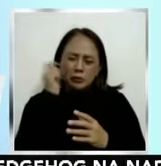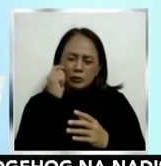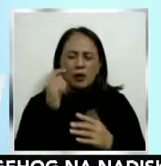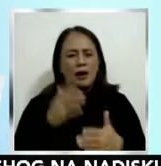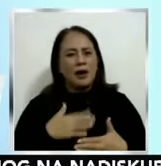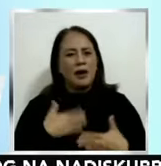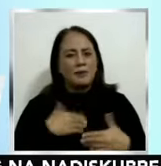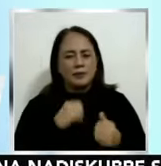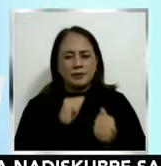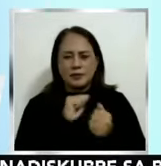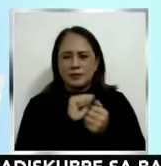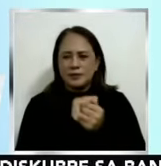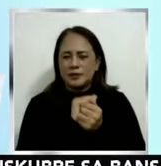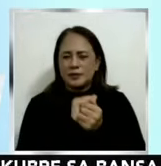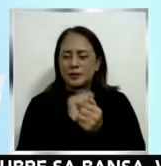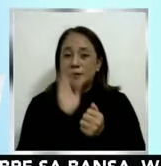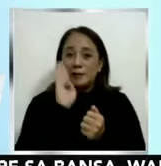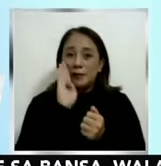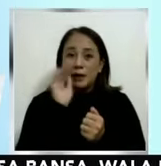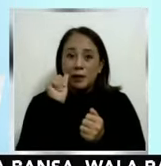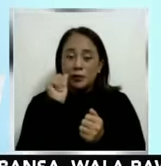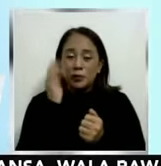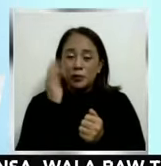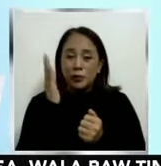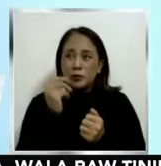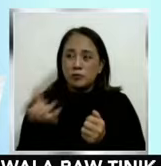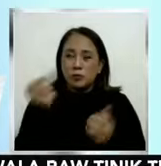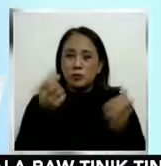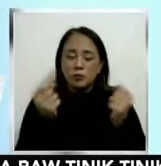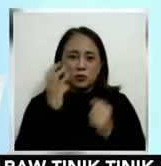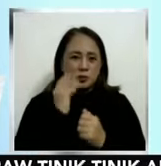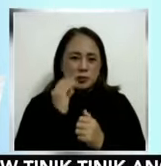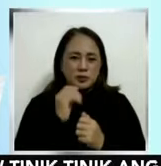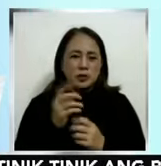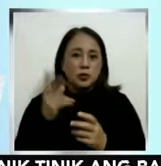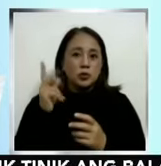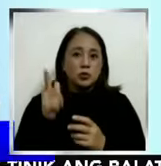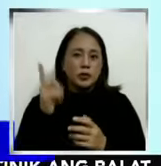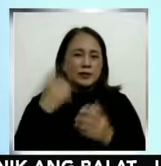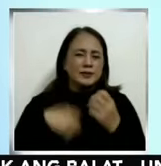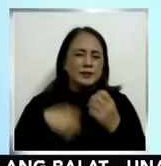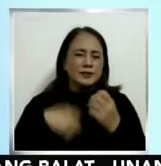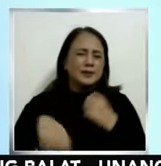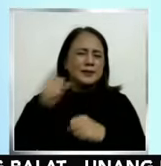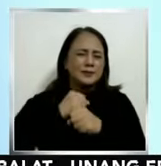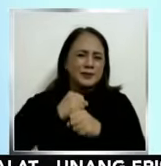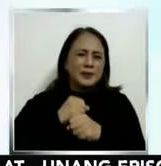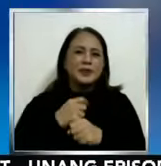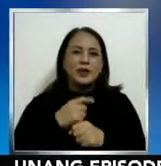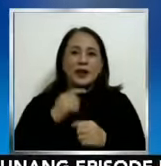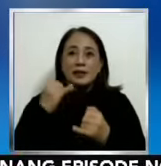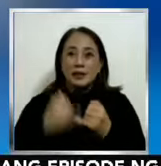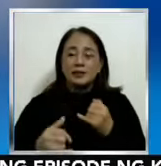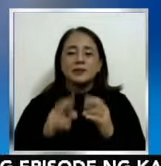Bea baon ng kani-kanilang experience 20 years after ng kanilang huling project together.